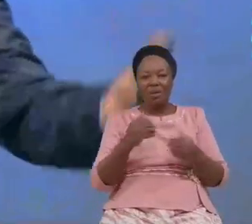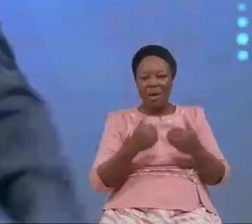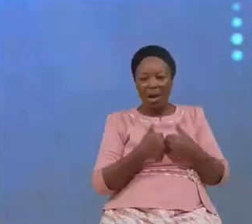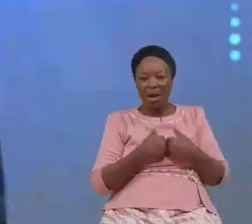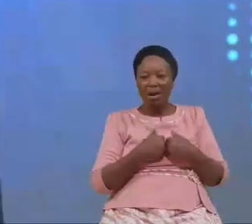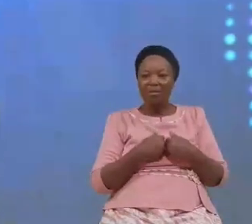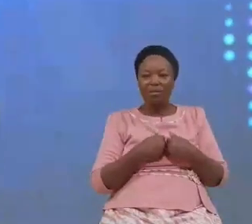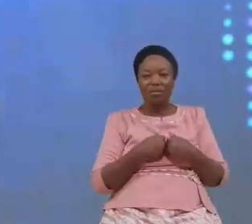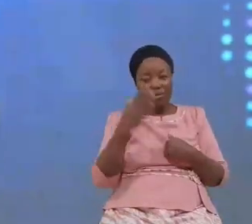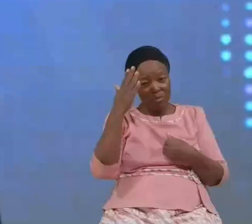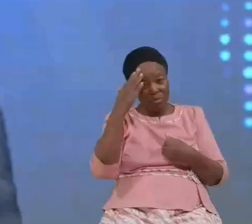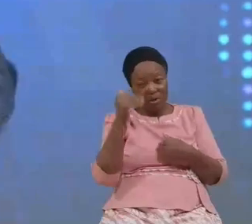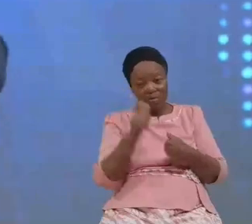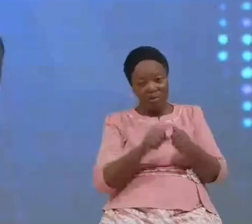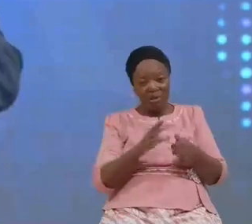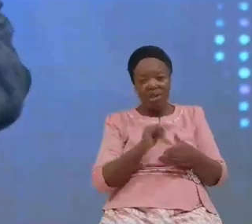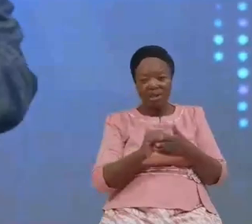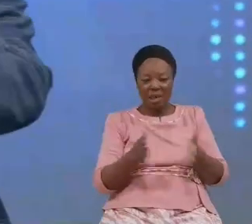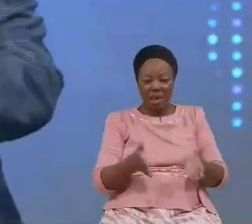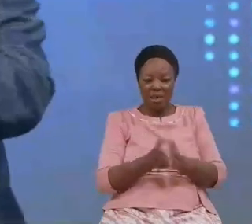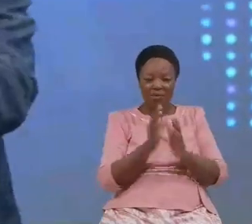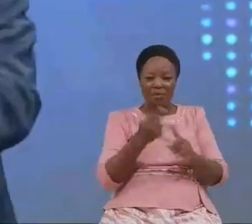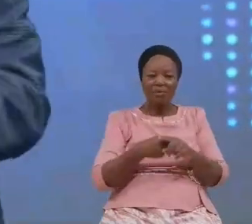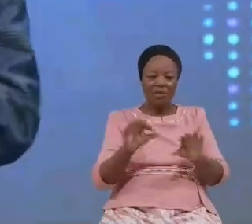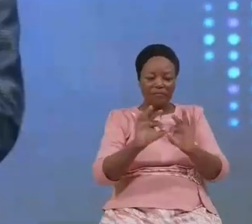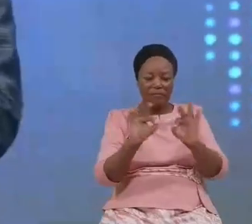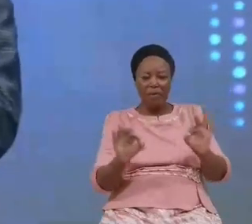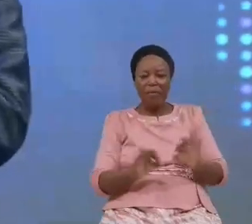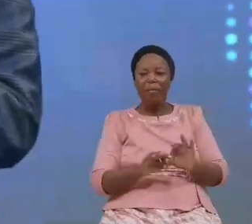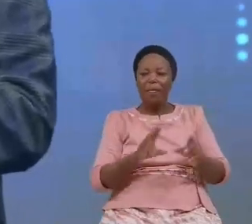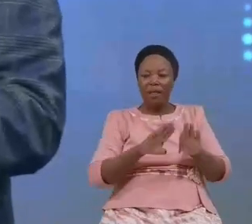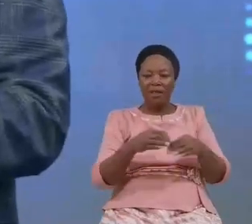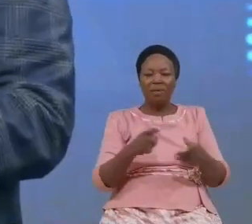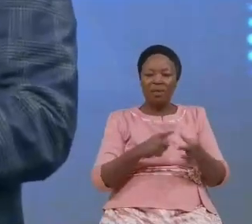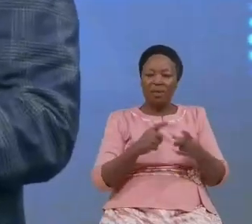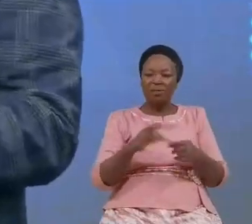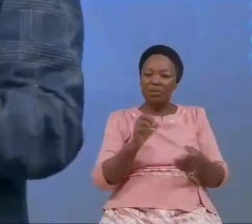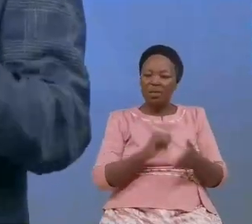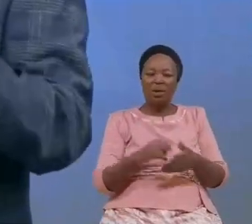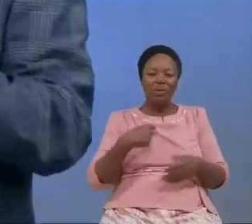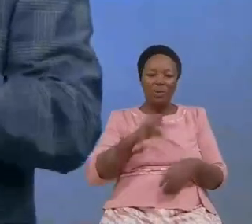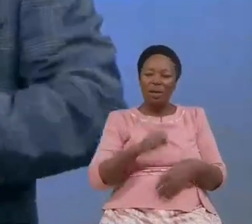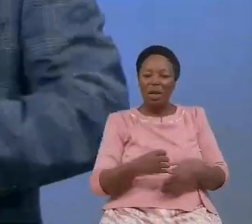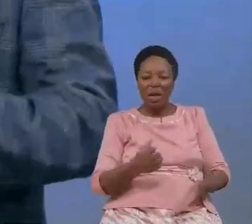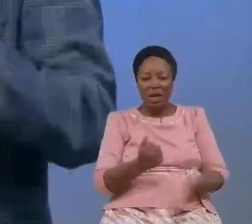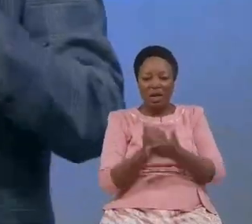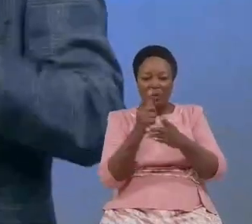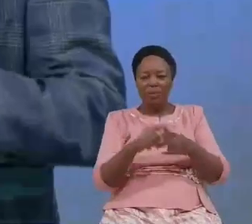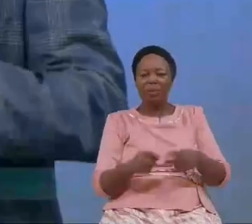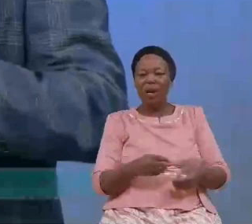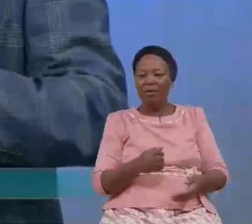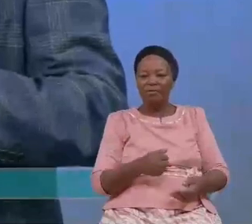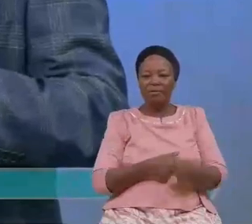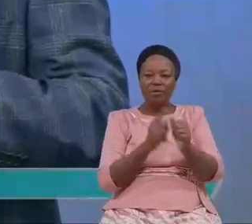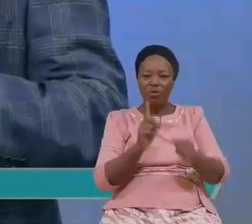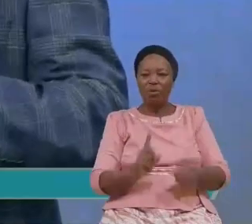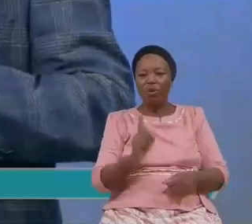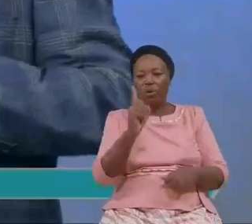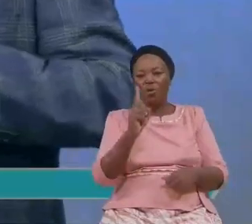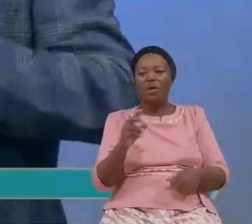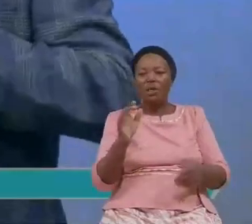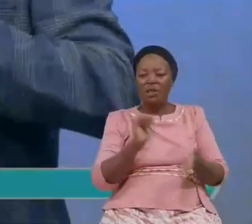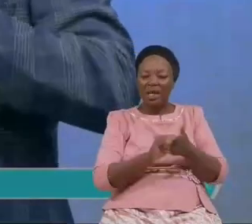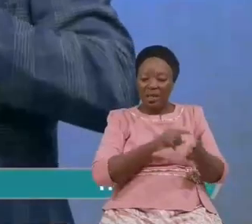et prendront vos détails vos informations afin que nous puissions vous accompagner pour que ce